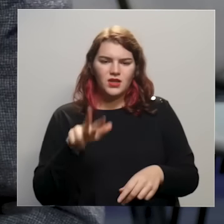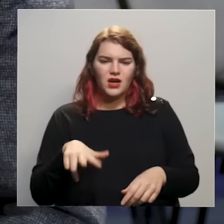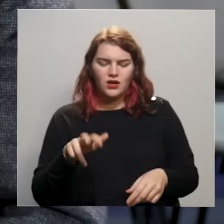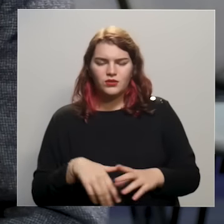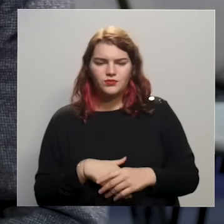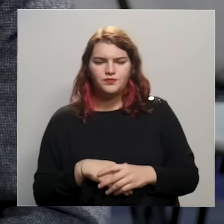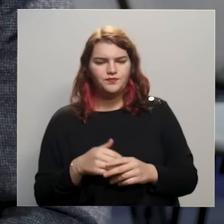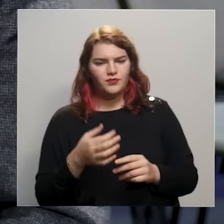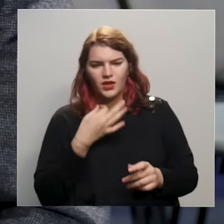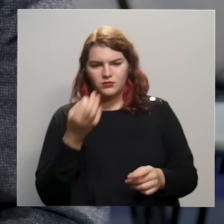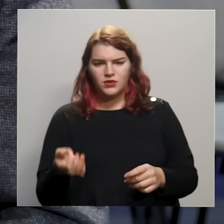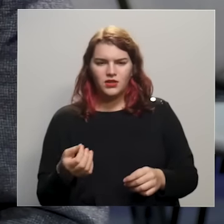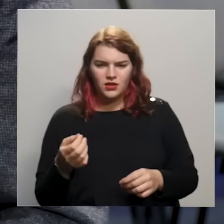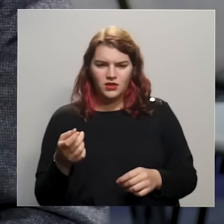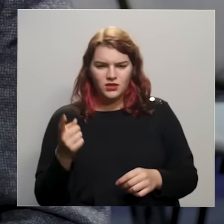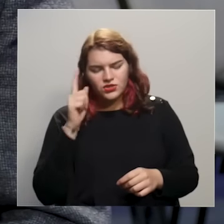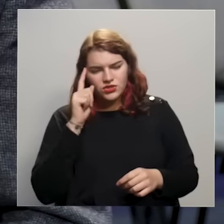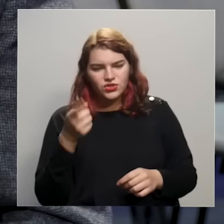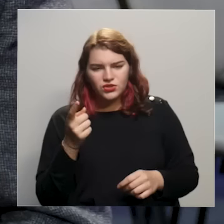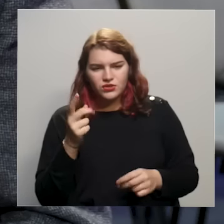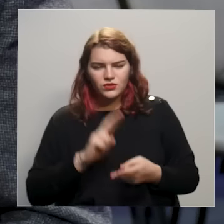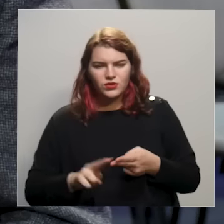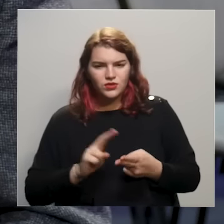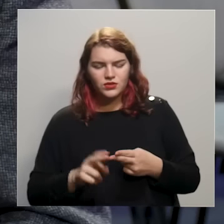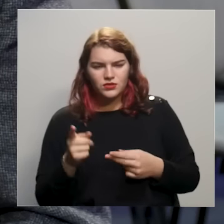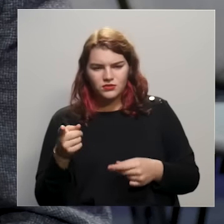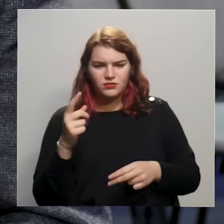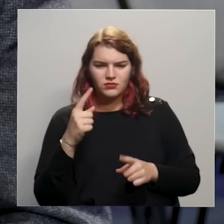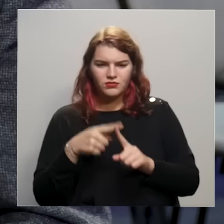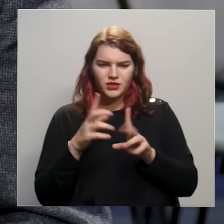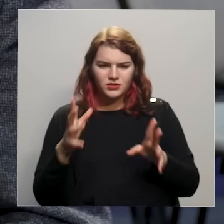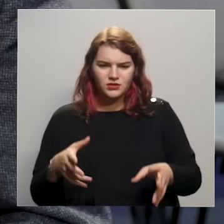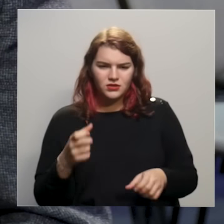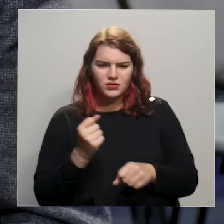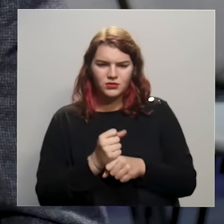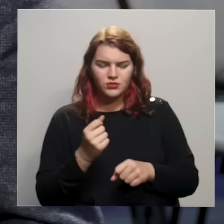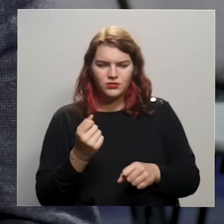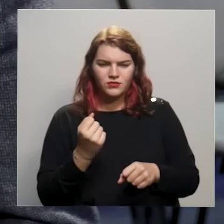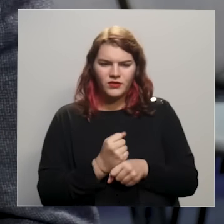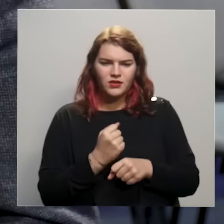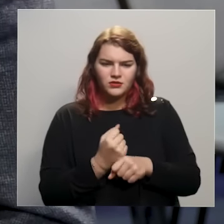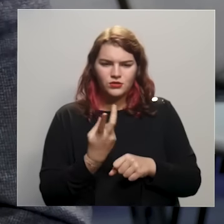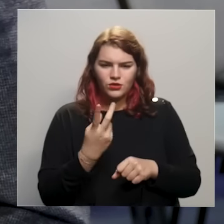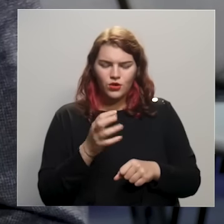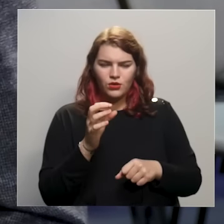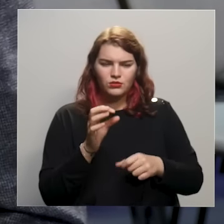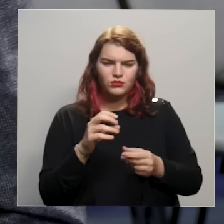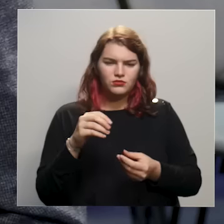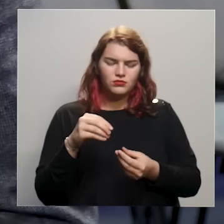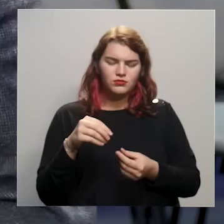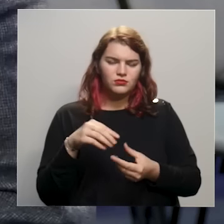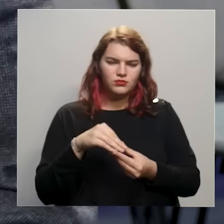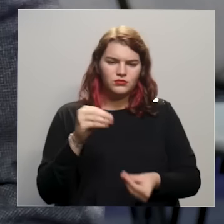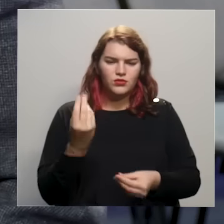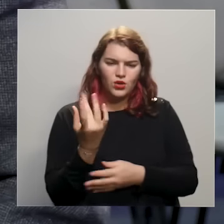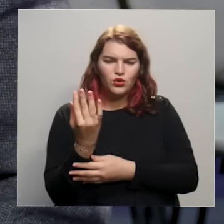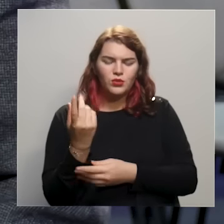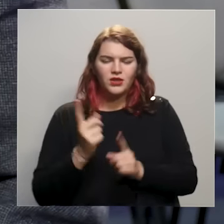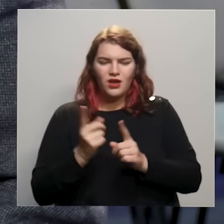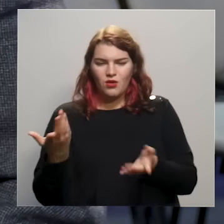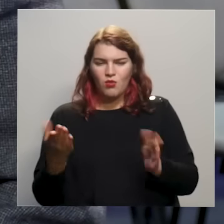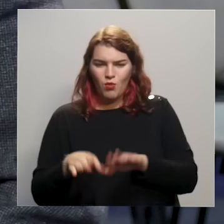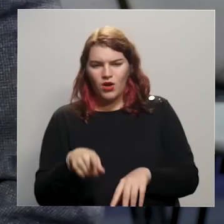Atunci au zis către mine, Nicule, știam, nu știam bine cu el, te duci la biserică să pui 2 lumânări, să nu moară ăsta. Că dacă moare, ești